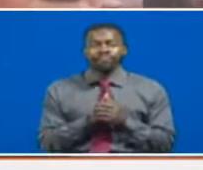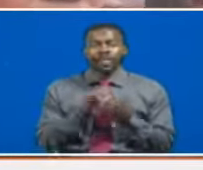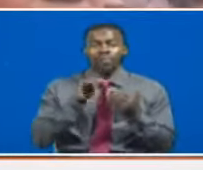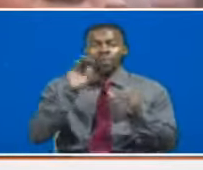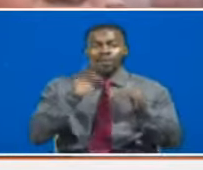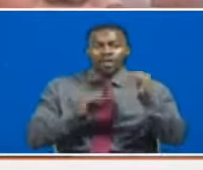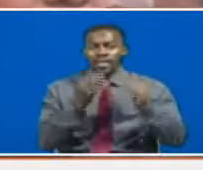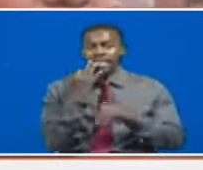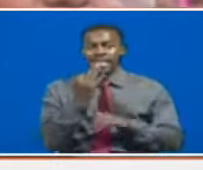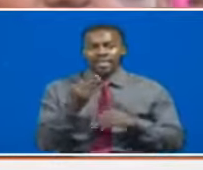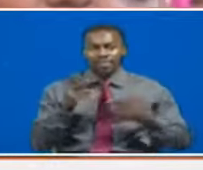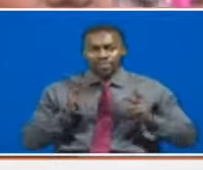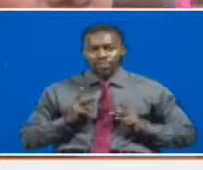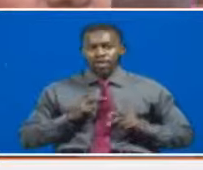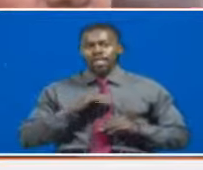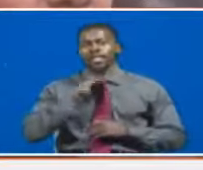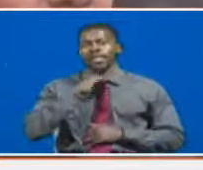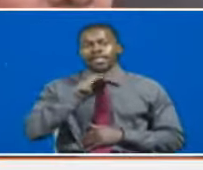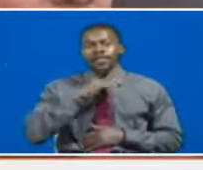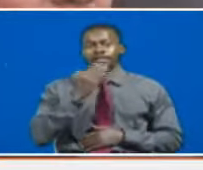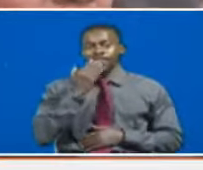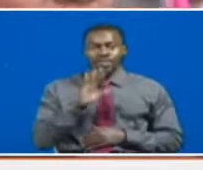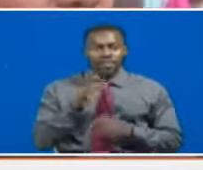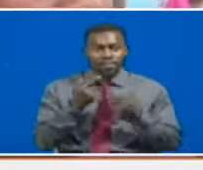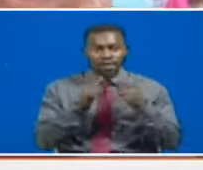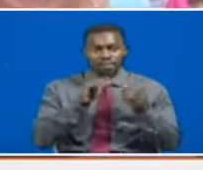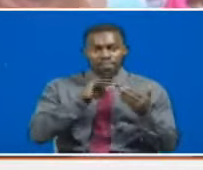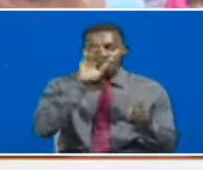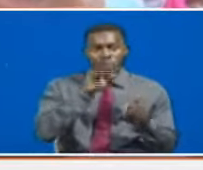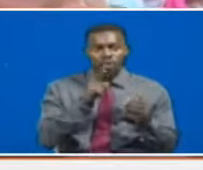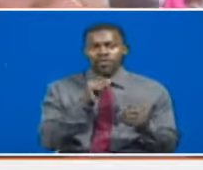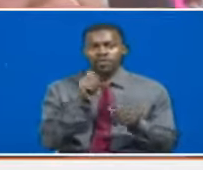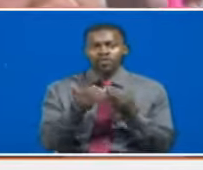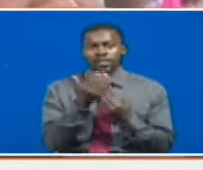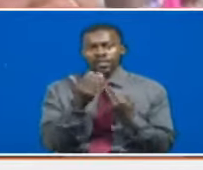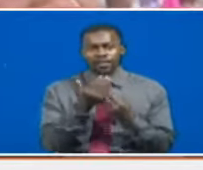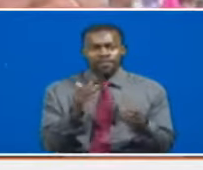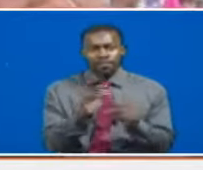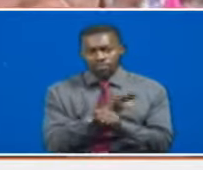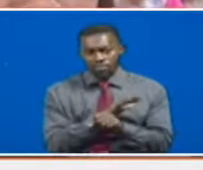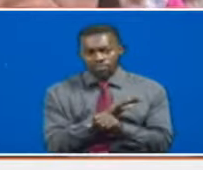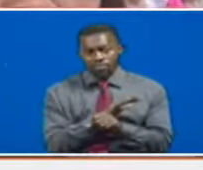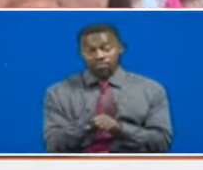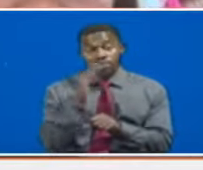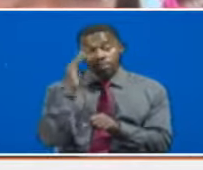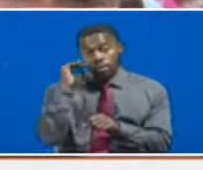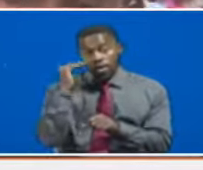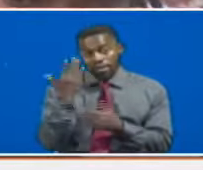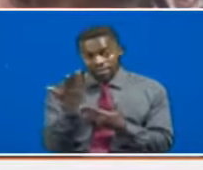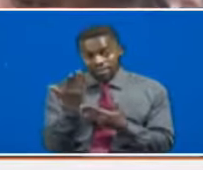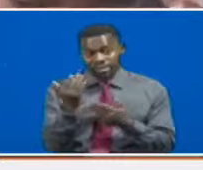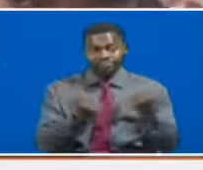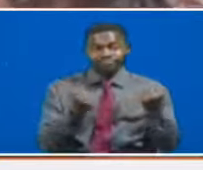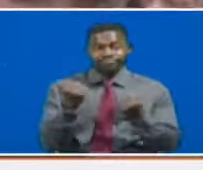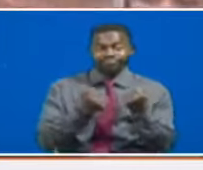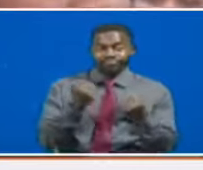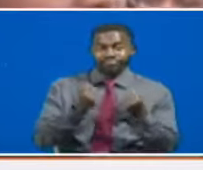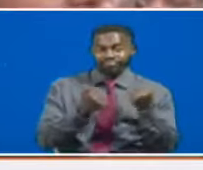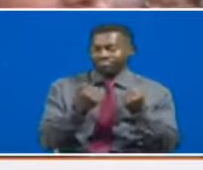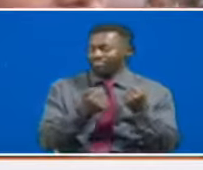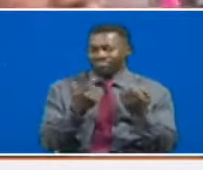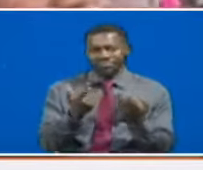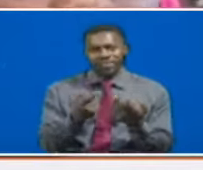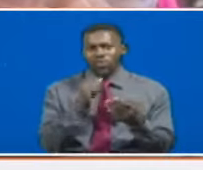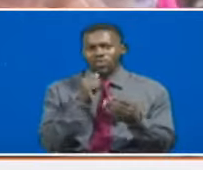died, but most of them did not need to die across the country. It's because of recklessness and some